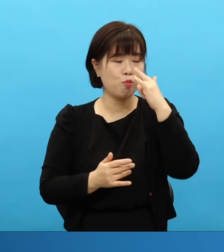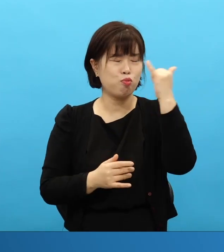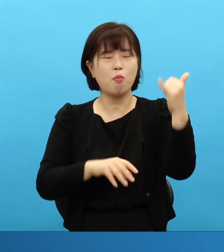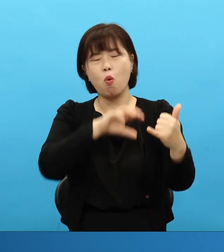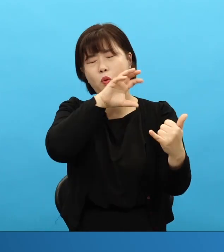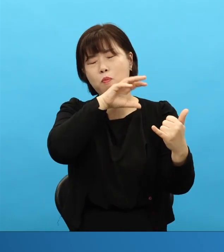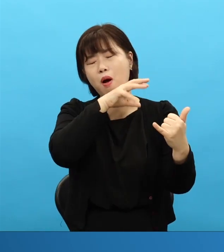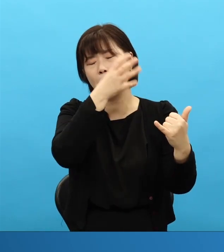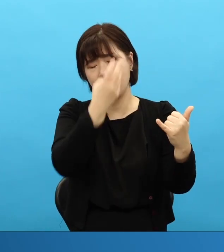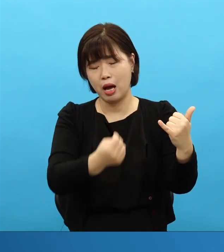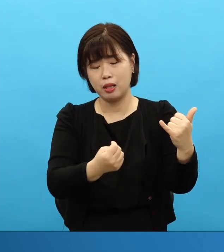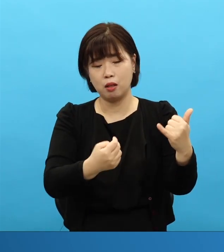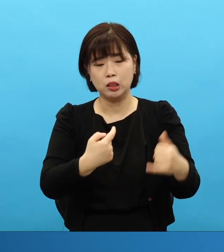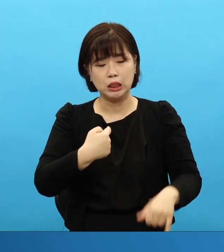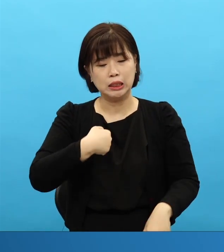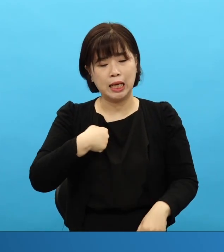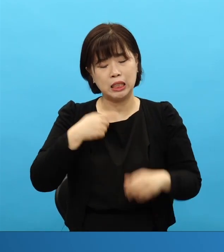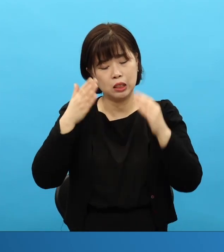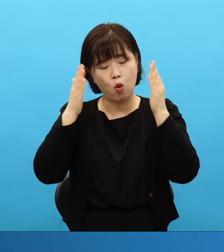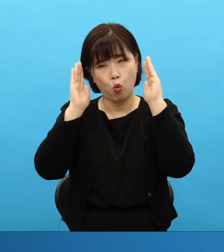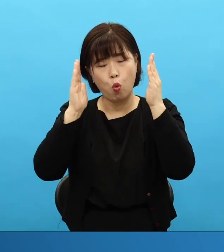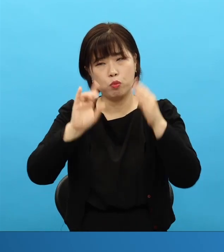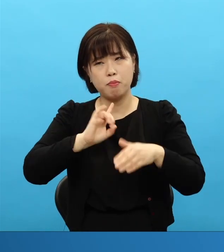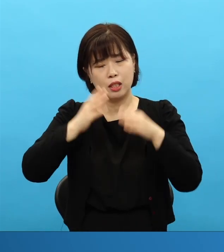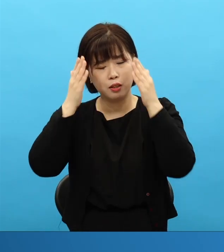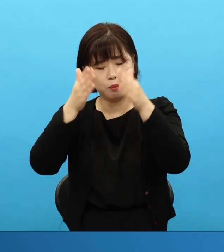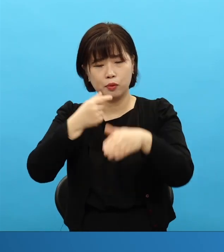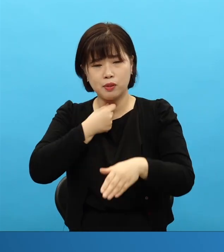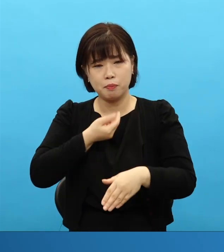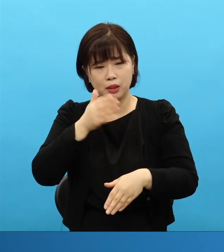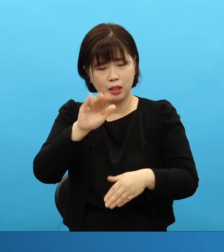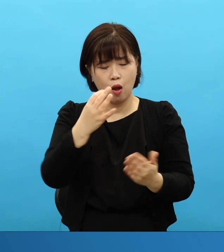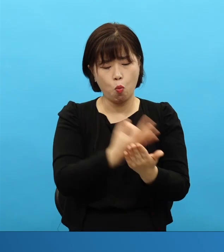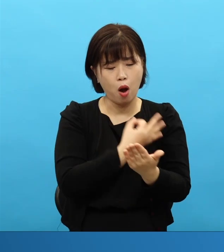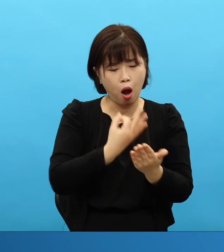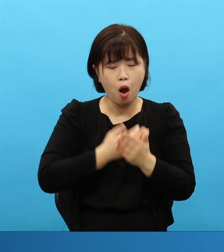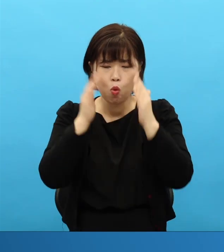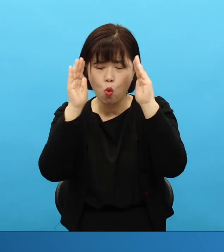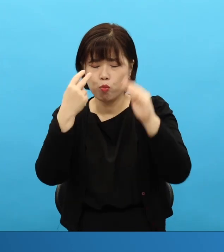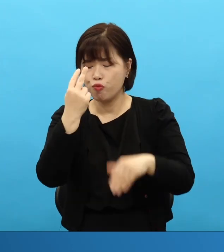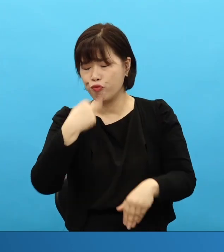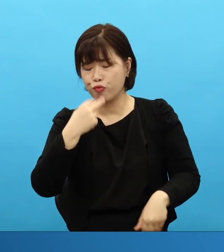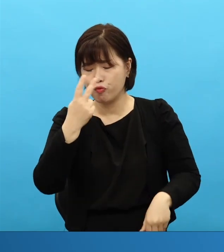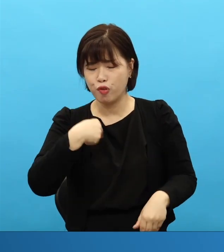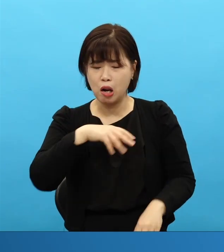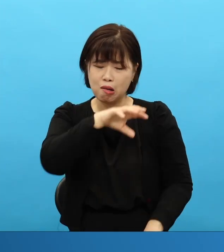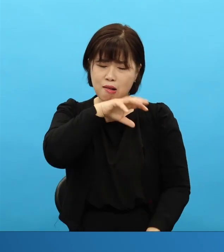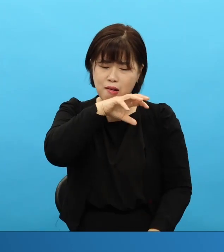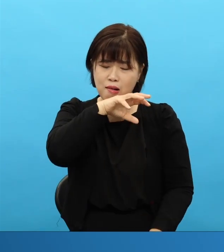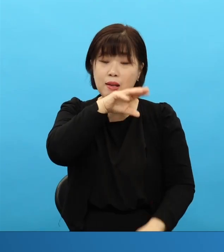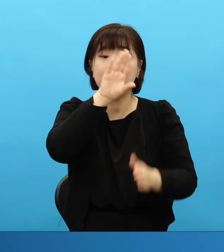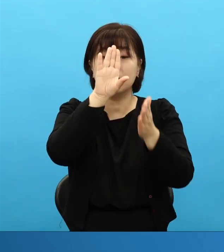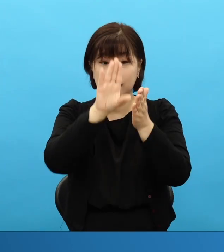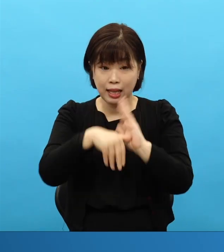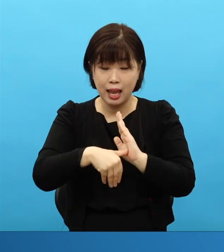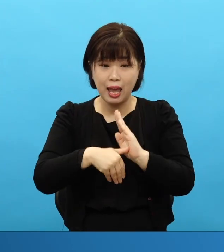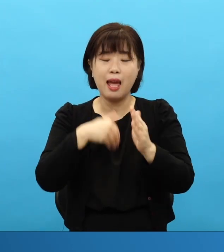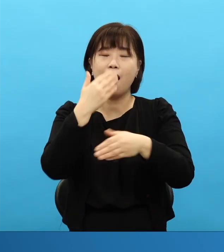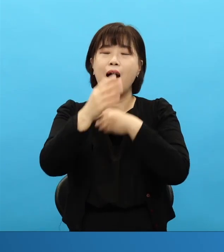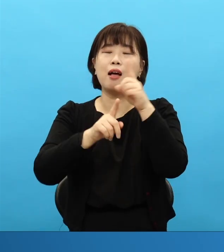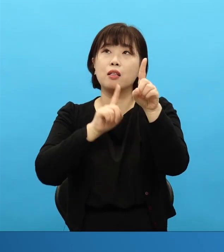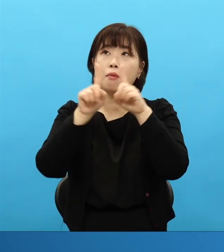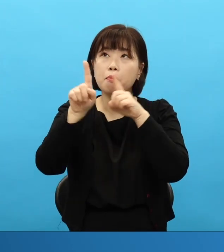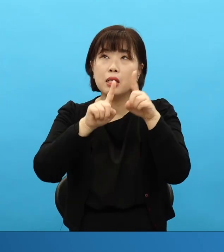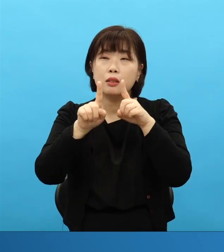이런 문제가 나에게 왔을까 그렇게 했는데 어느 순간 메시지로 너 때문에 이 문제가 왔다라는 답을